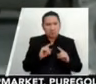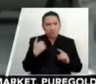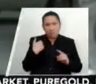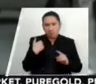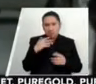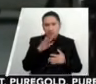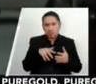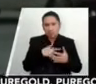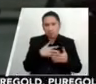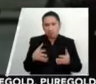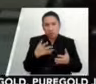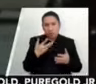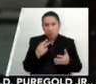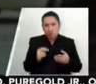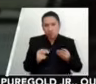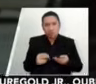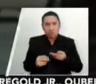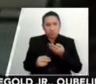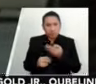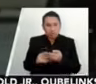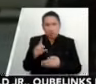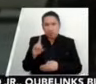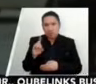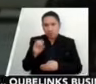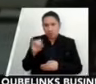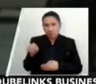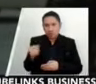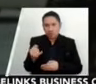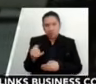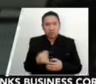maihahain sa Department of Justice para naman sa isa pang pagdinig, yung